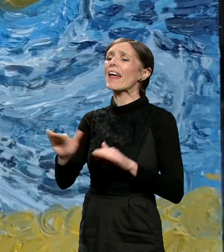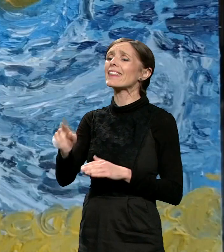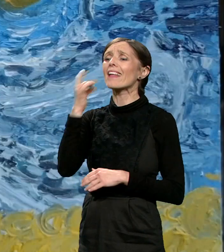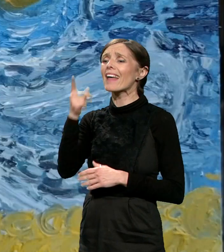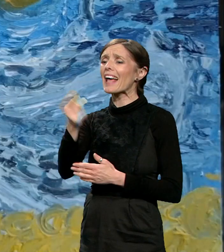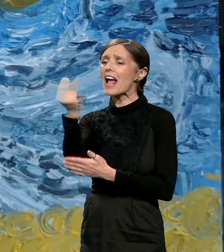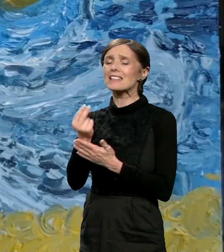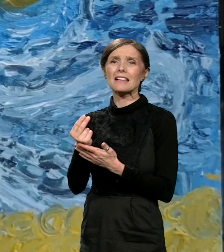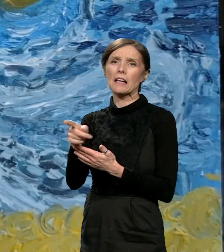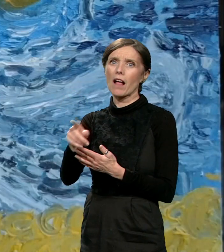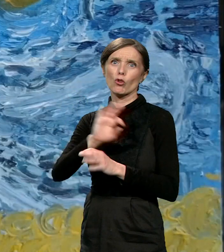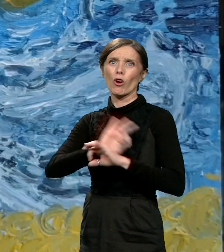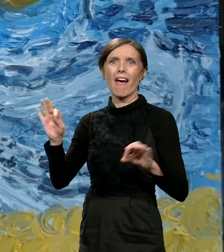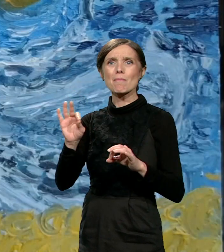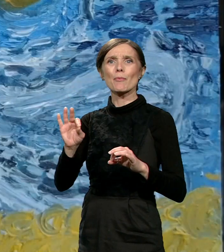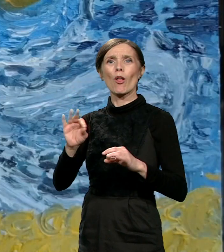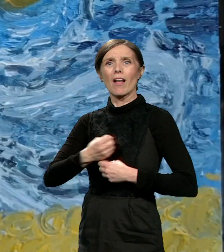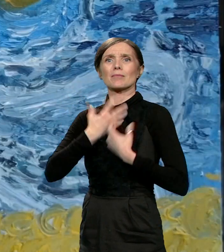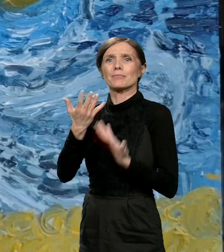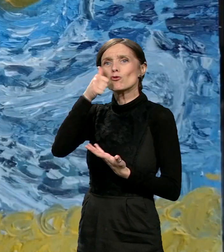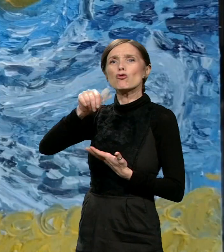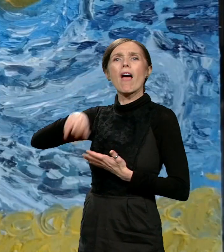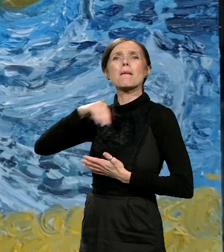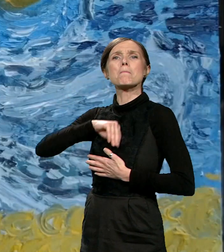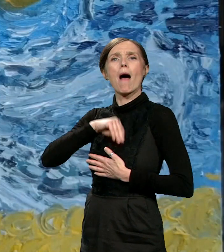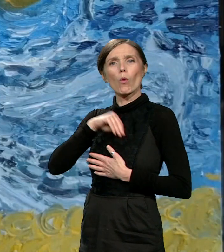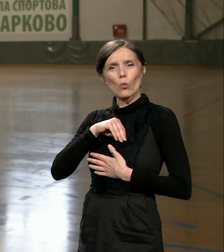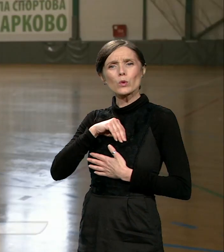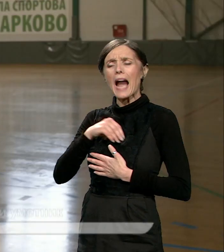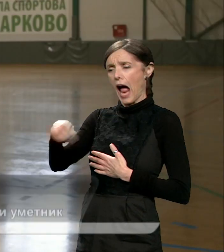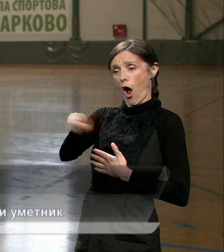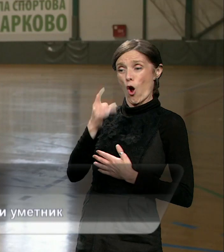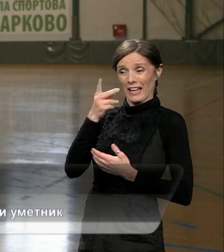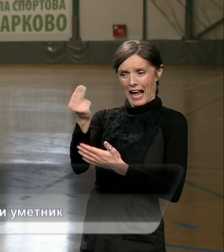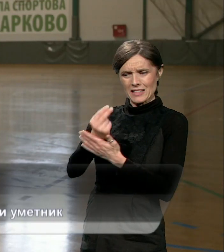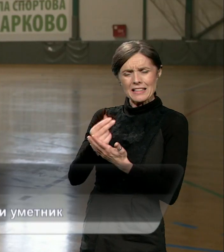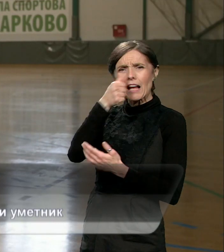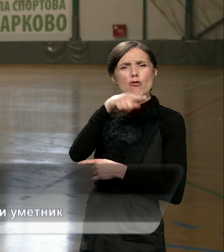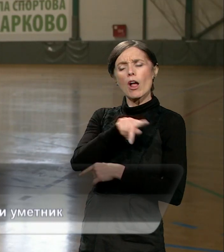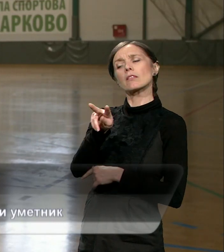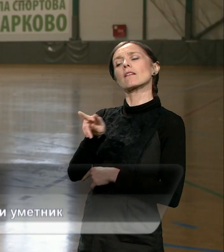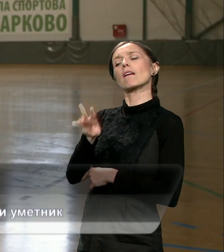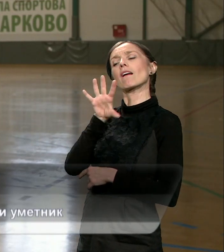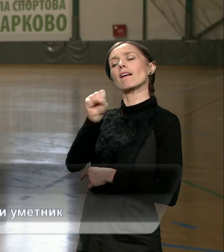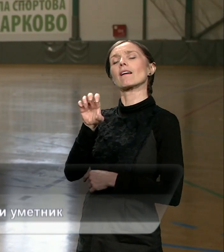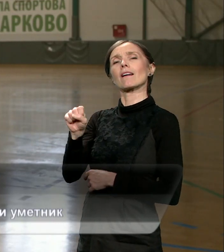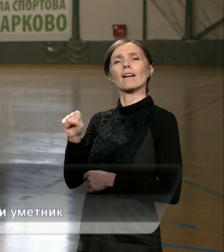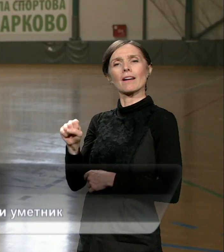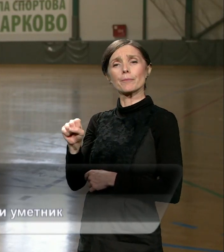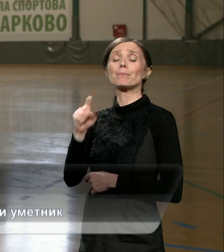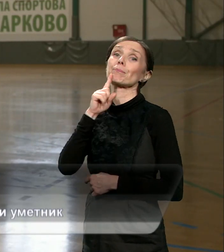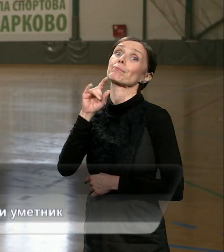ti primećuješ u tim crtežima i šta prepoznaješ? Jeste, to je zapravo jedna mala grupa zatvorenog